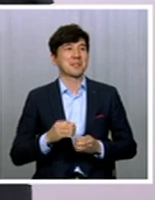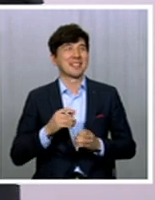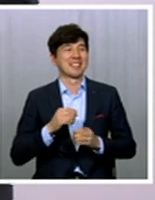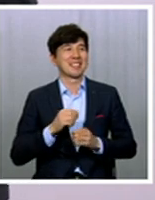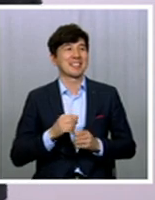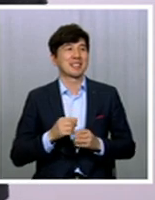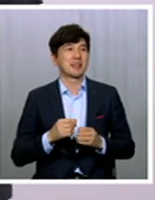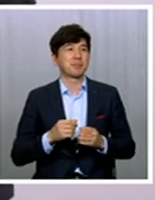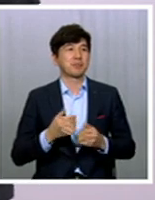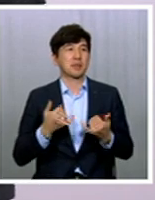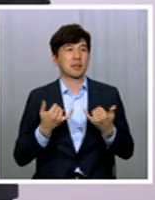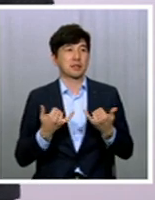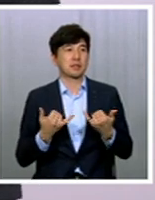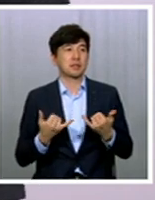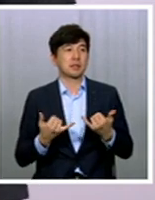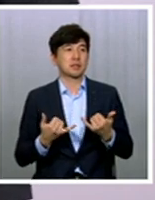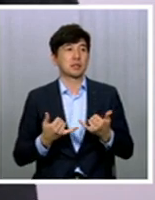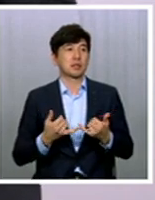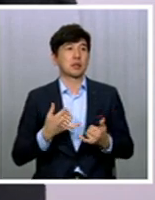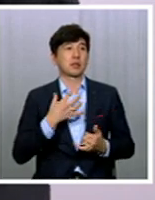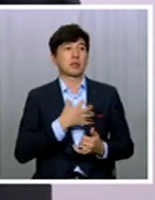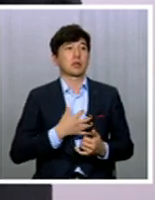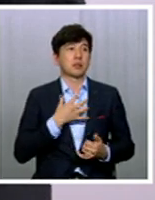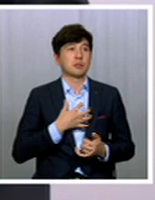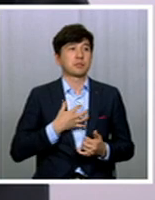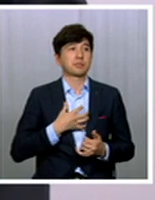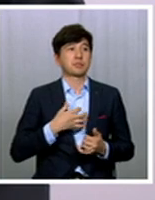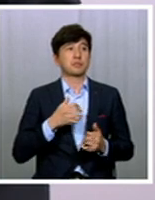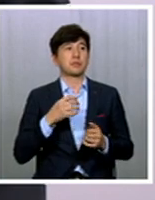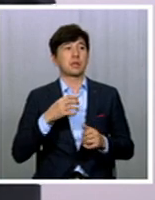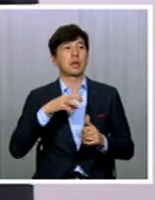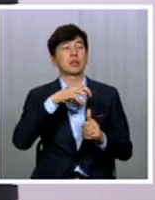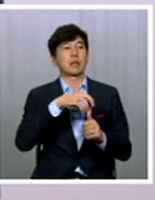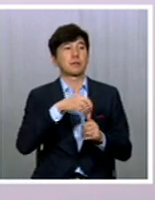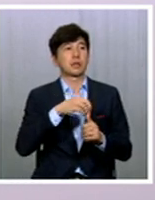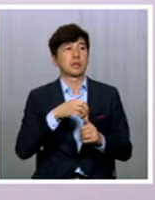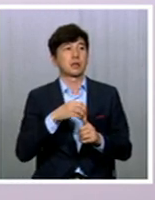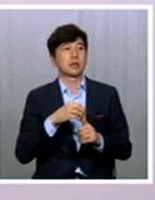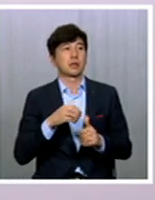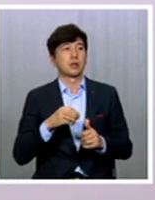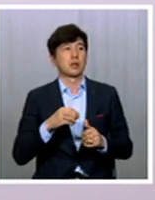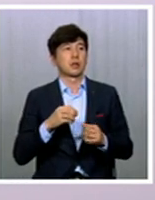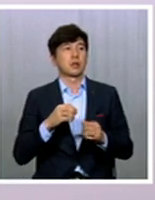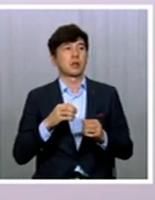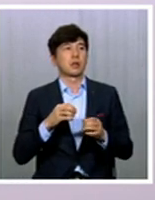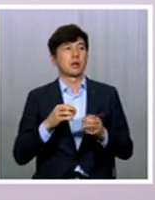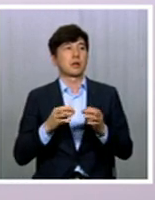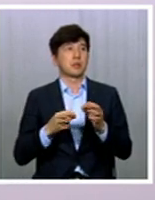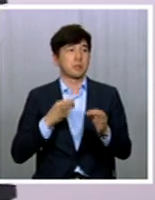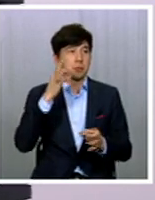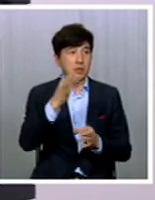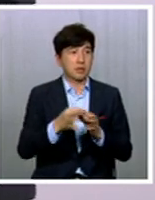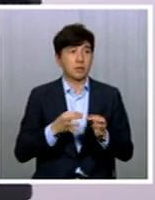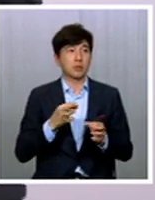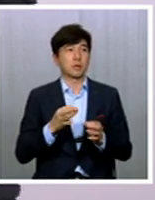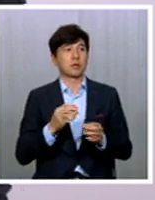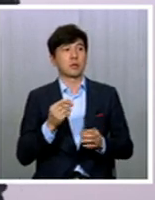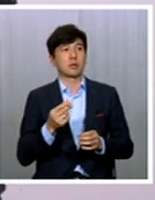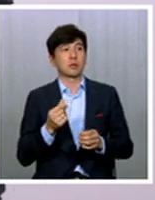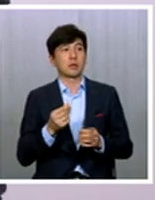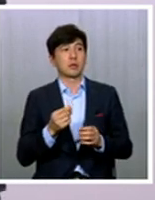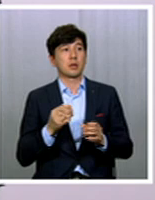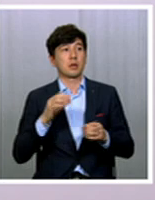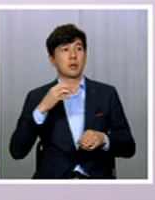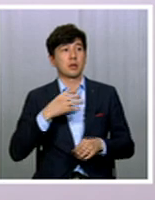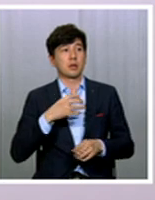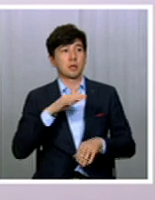енді бұл жерде маңызды негізгі нысандарды атап айтатын болсақ, дүниежүзілік қаржы қоры, биржа қоры, немесе әлемдік